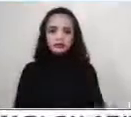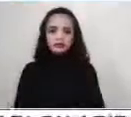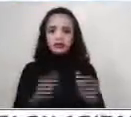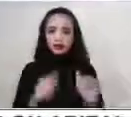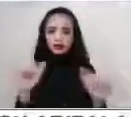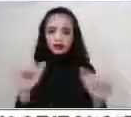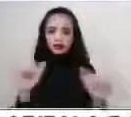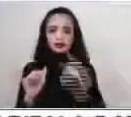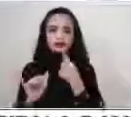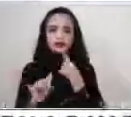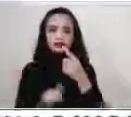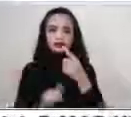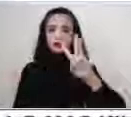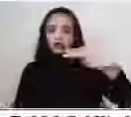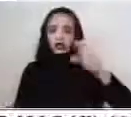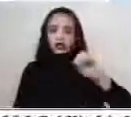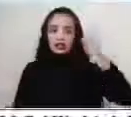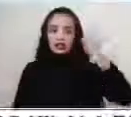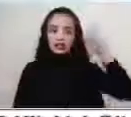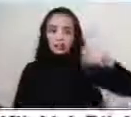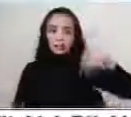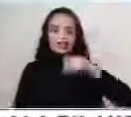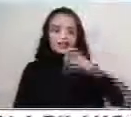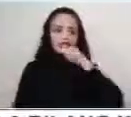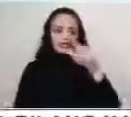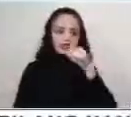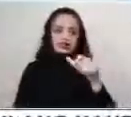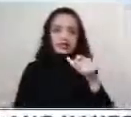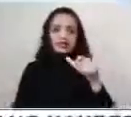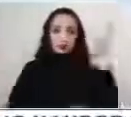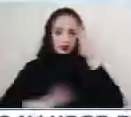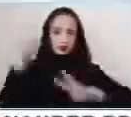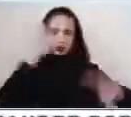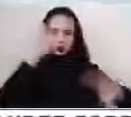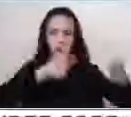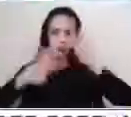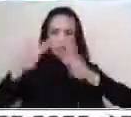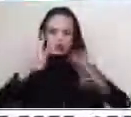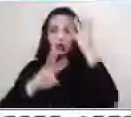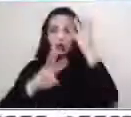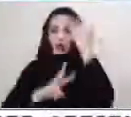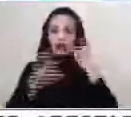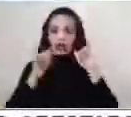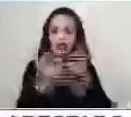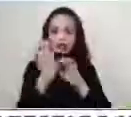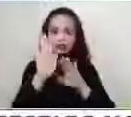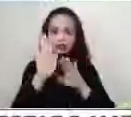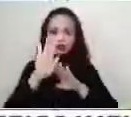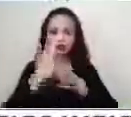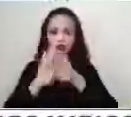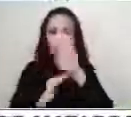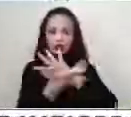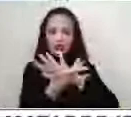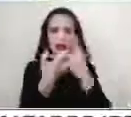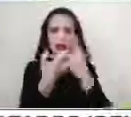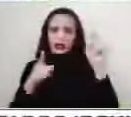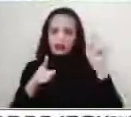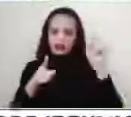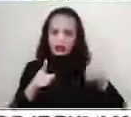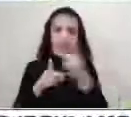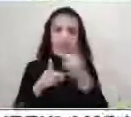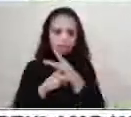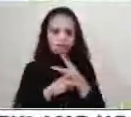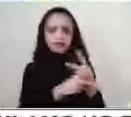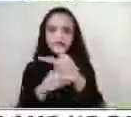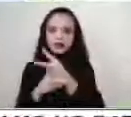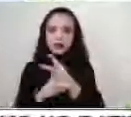chine-check. Sa kasalukuyang panuntunan, bawal pa rin pumasok ng bansa ang mga foreign tourists. Pili lamang ang mga dayuhang nakakapunta sa Pilipinas kabilang na rito ang